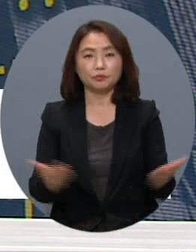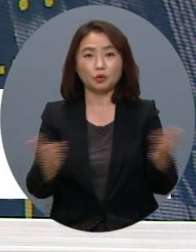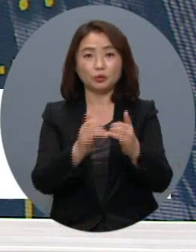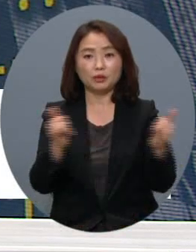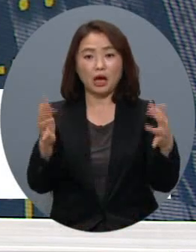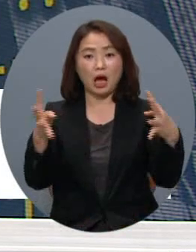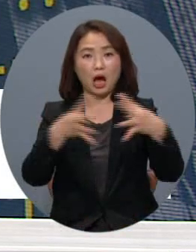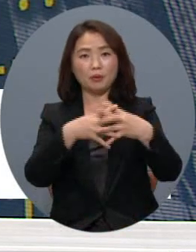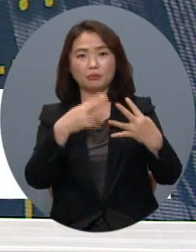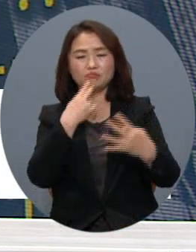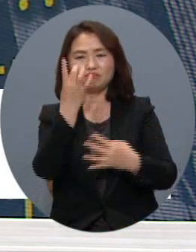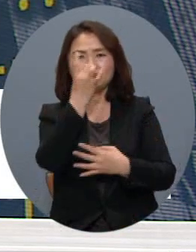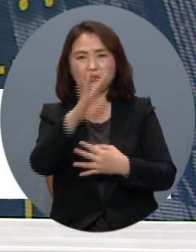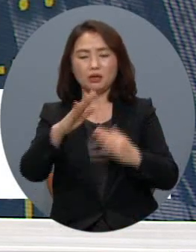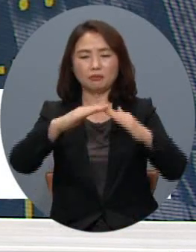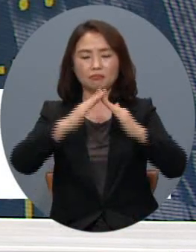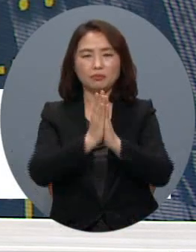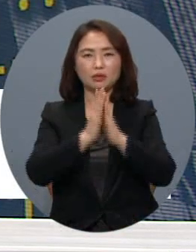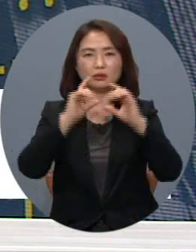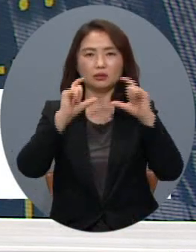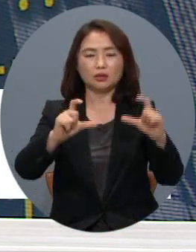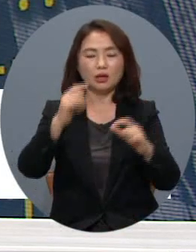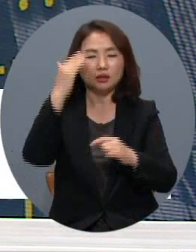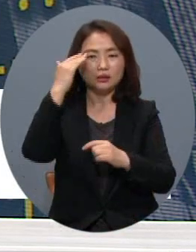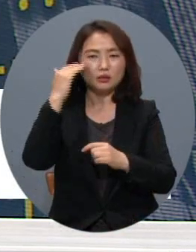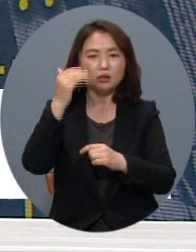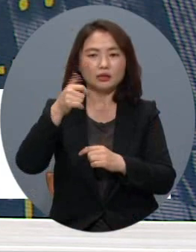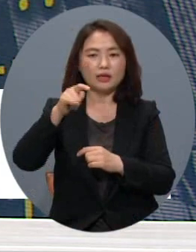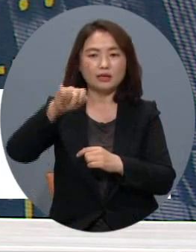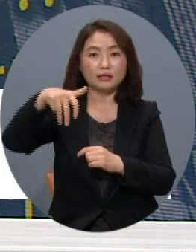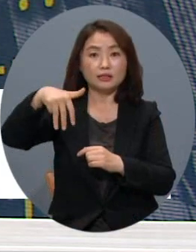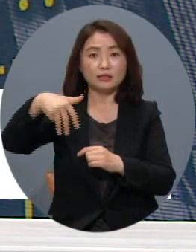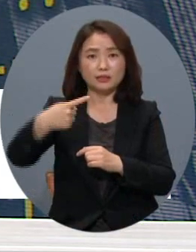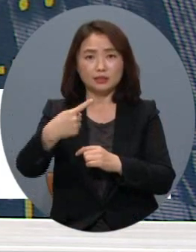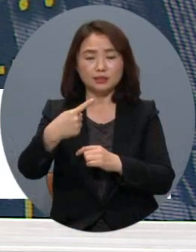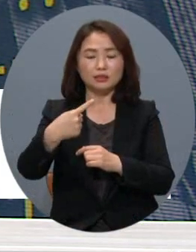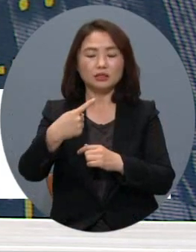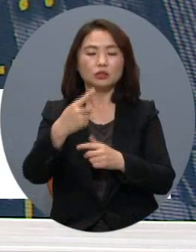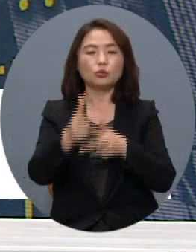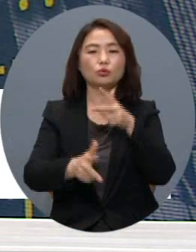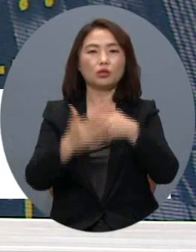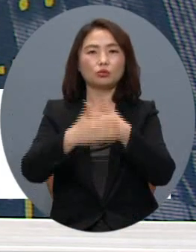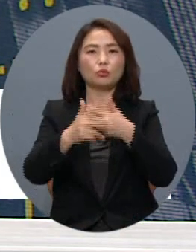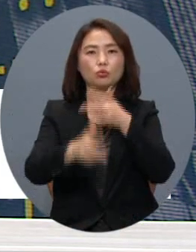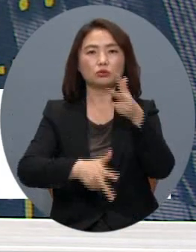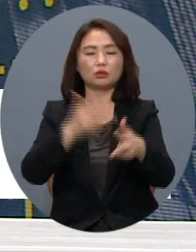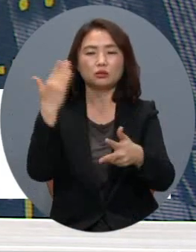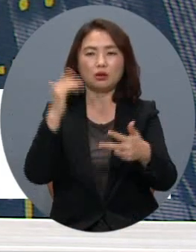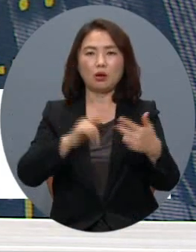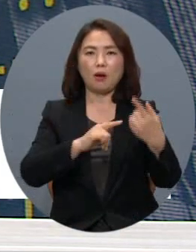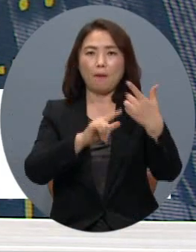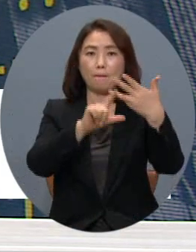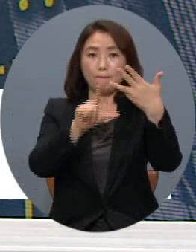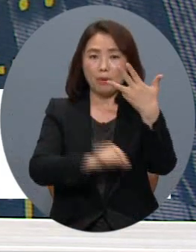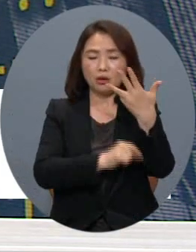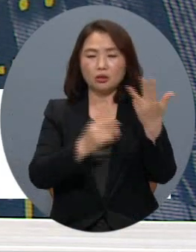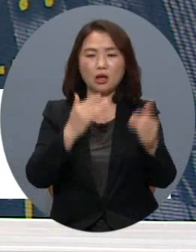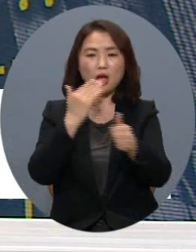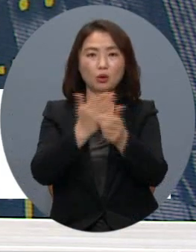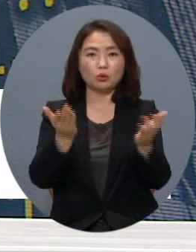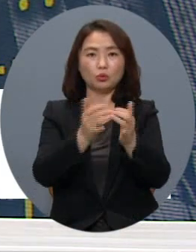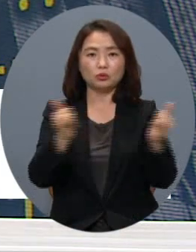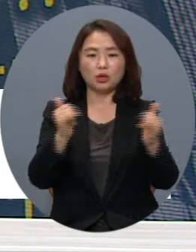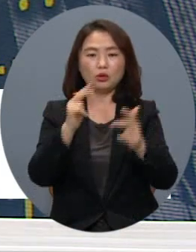노동자와 합의 없이 일방적으로 폐업을 결정한 대구 달성공단의 한국게이츠 대구 공장이 지난 8월 해고 노동자의